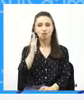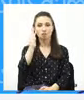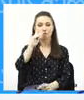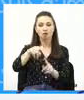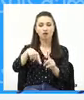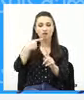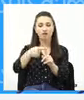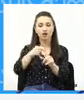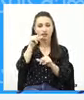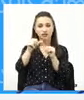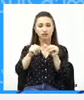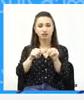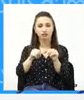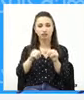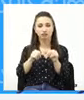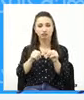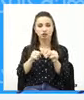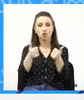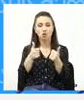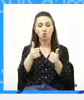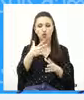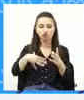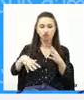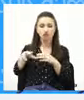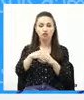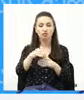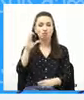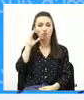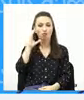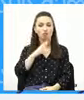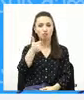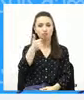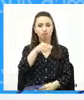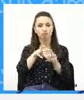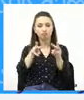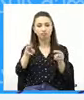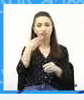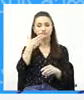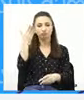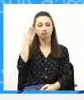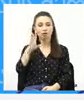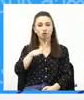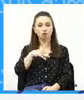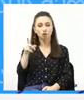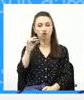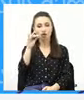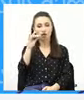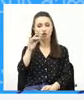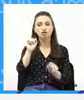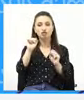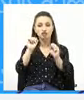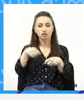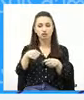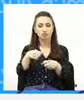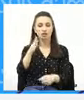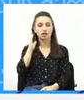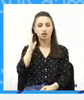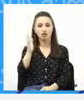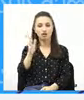მომავალი წლიდან, როგორც ჩვენ მოვისმინეთ პრემიერის უნდა განკეთებული განცხადება, იანვრიდან შესაძლებელი